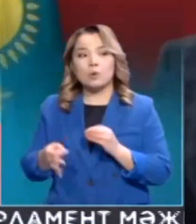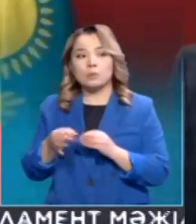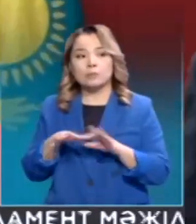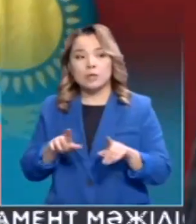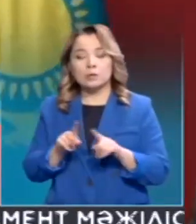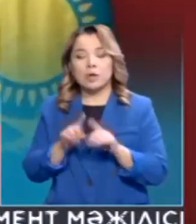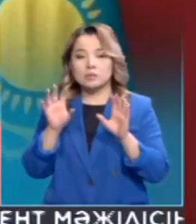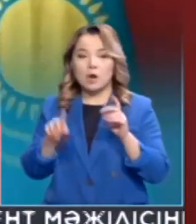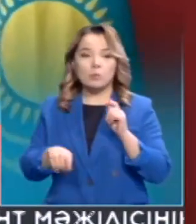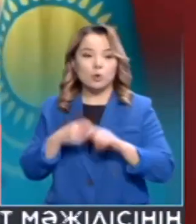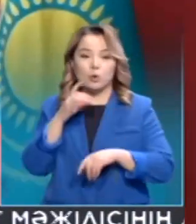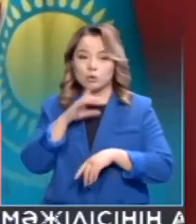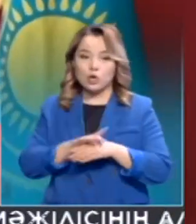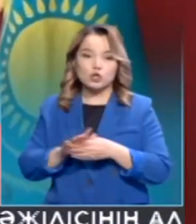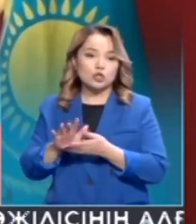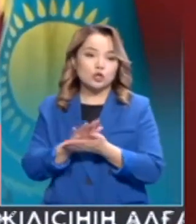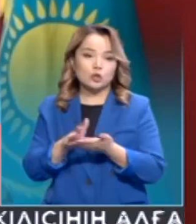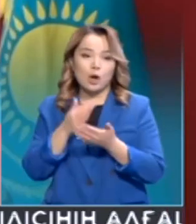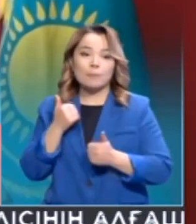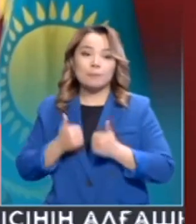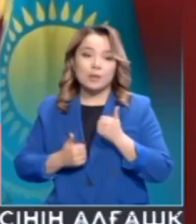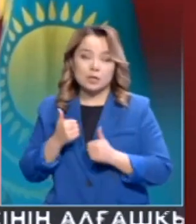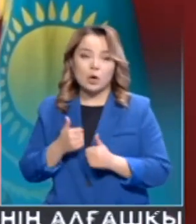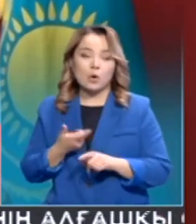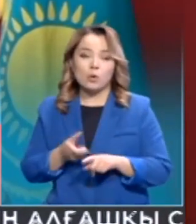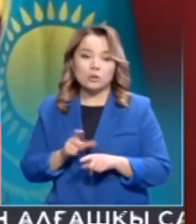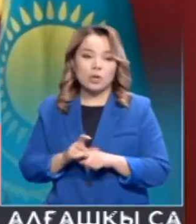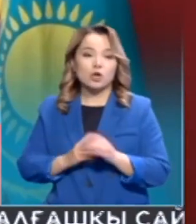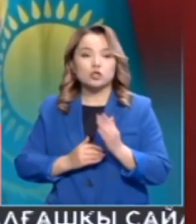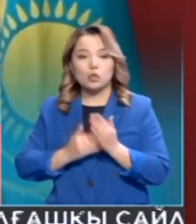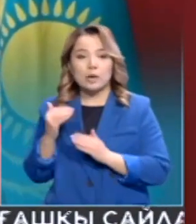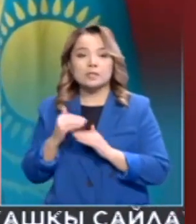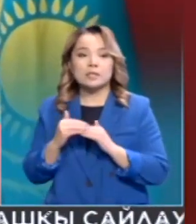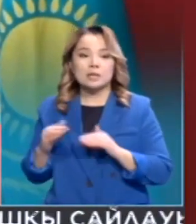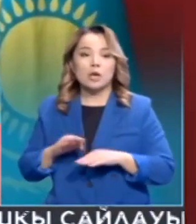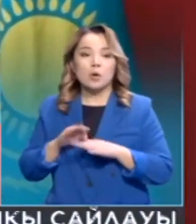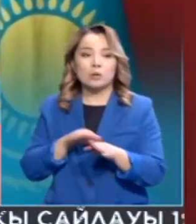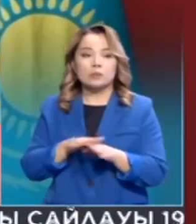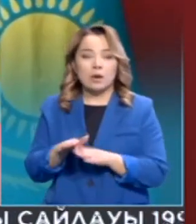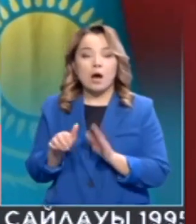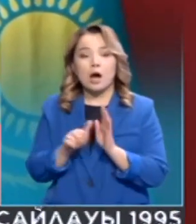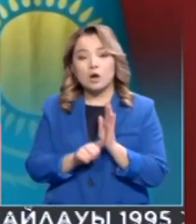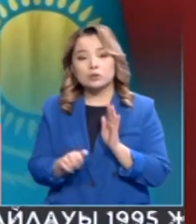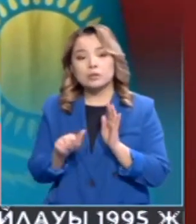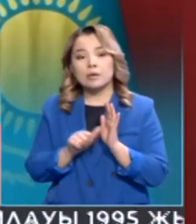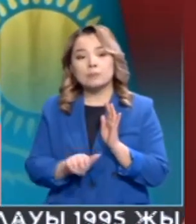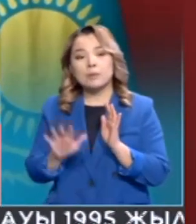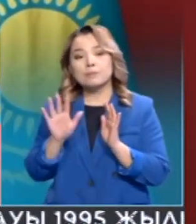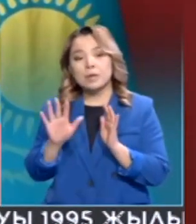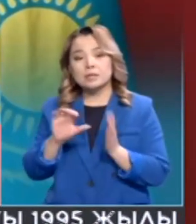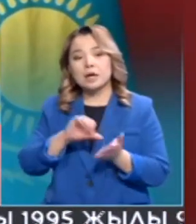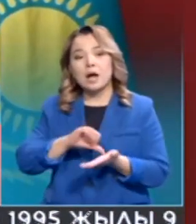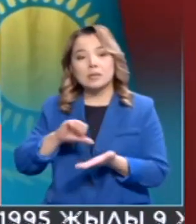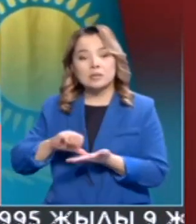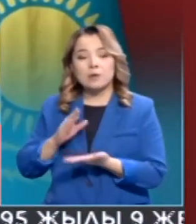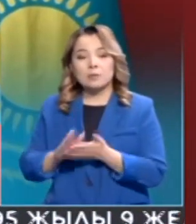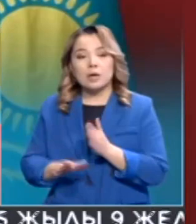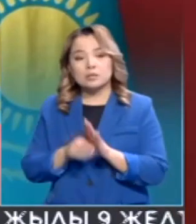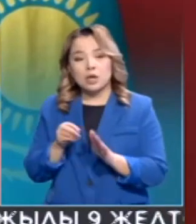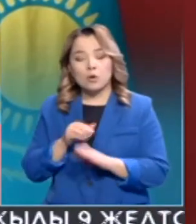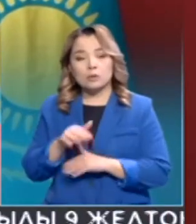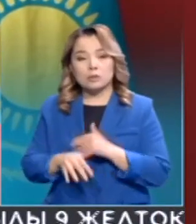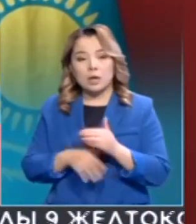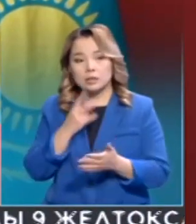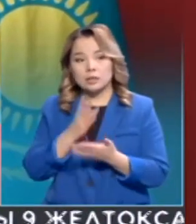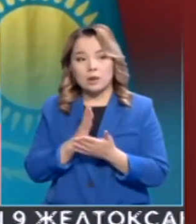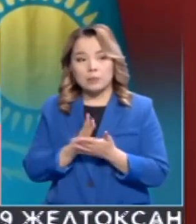заң бұзушылықтар болған жоқ. Жалпы бәсеке өте жоғары деңгейде болды. Барлығы 665 кандидат сайлауға түскен.